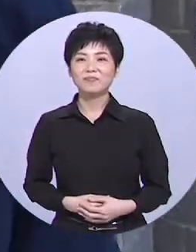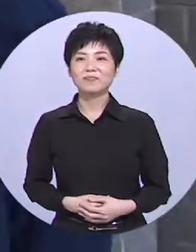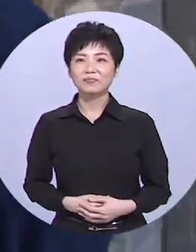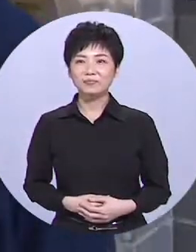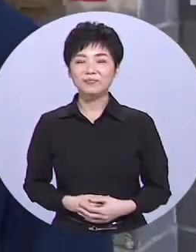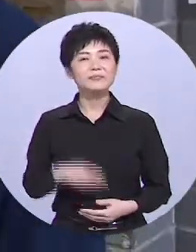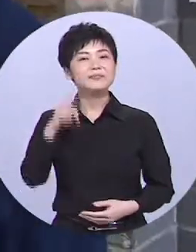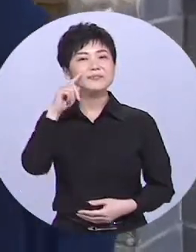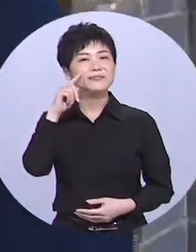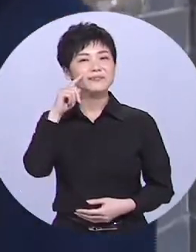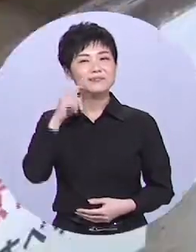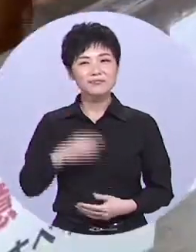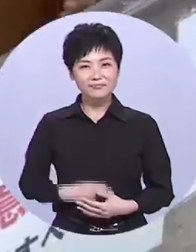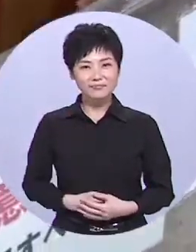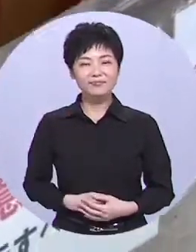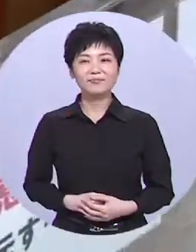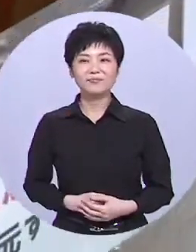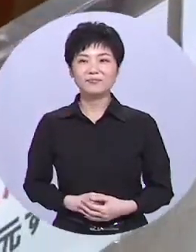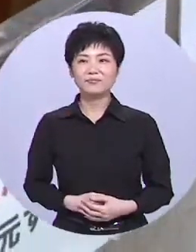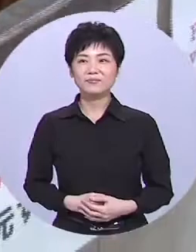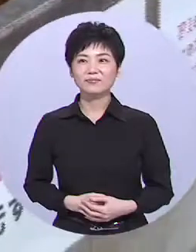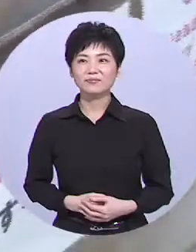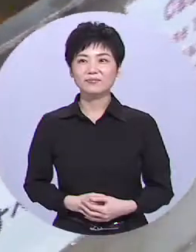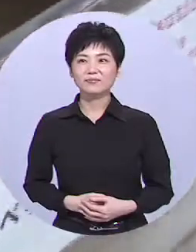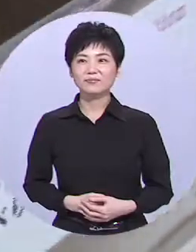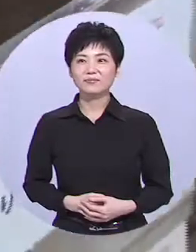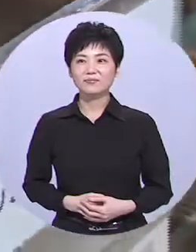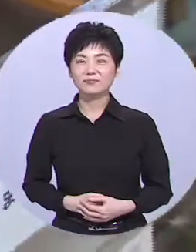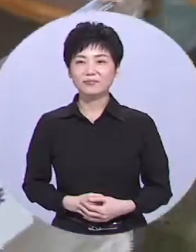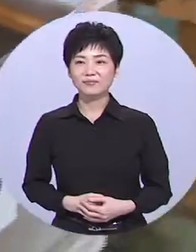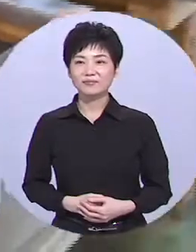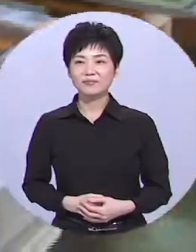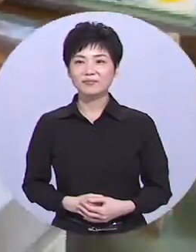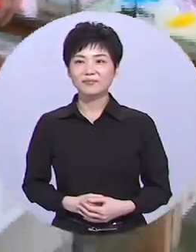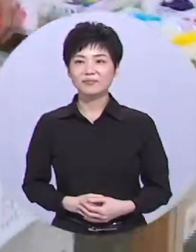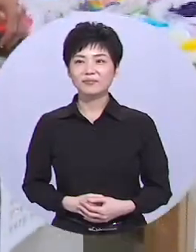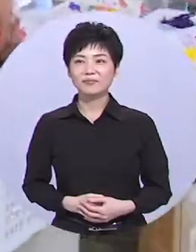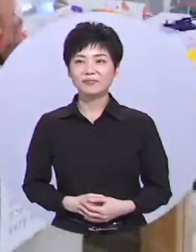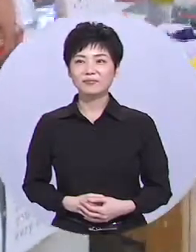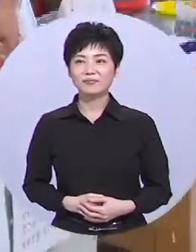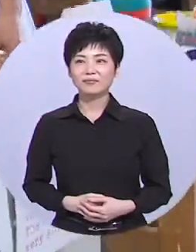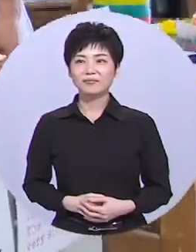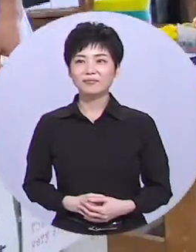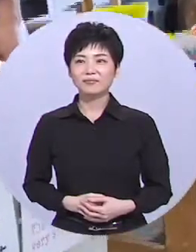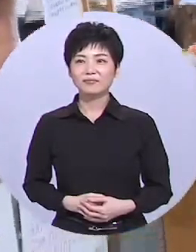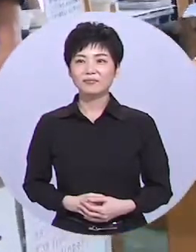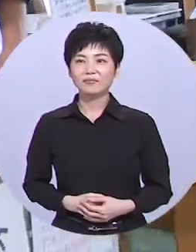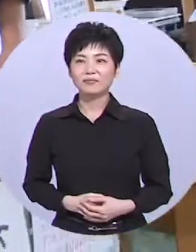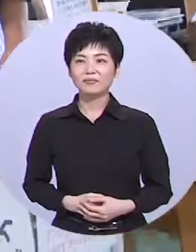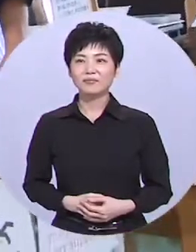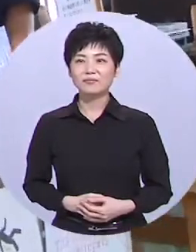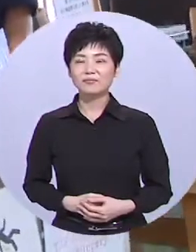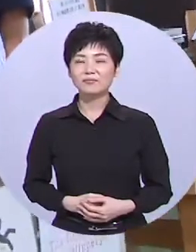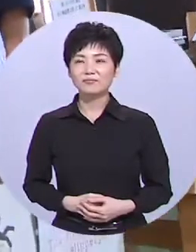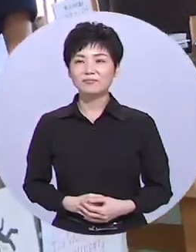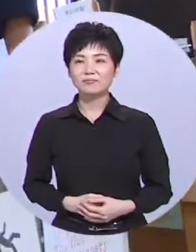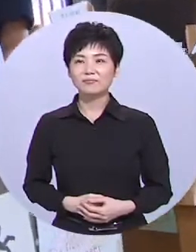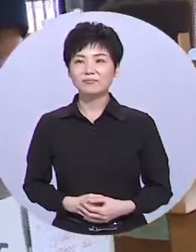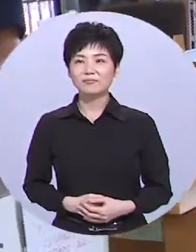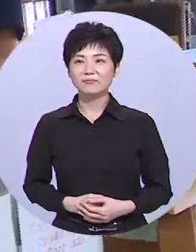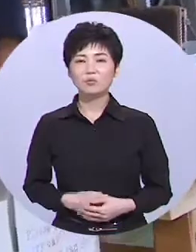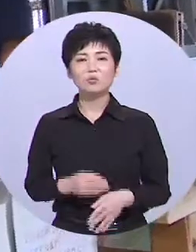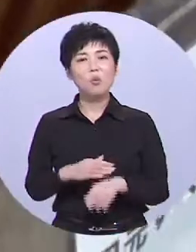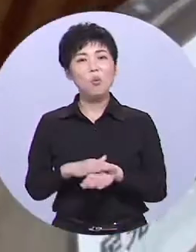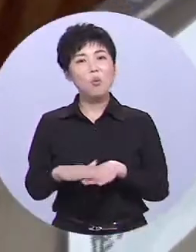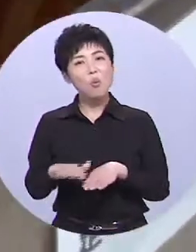ではやってみたいと思います。はい、よいしょ。 はい、 こんな感じで。 上